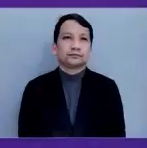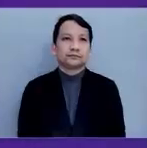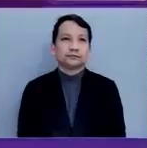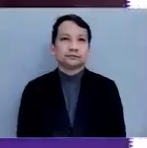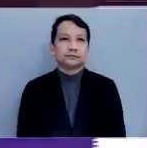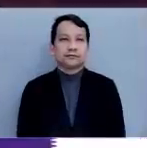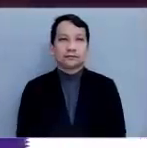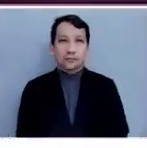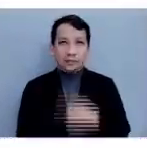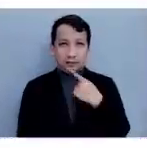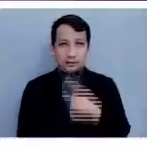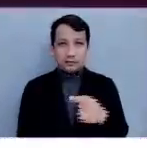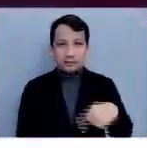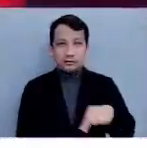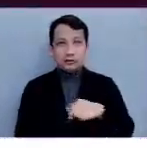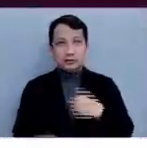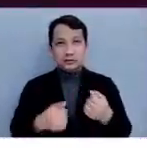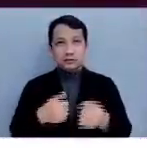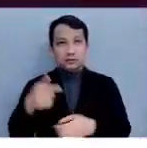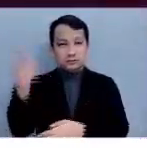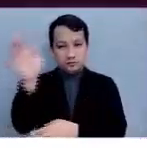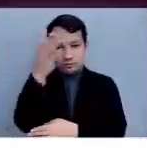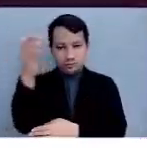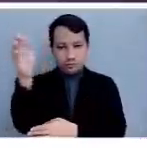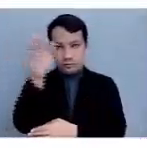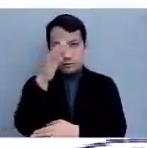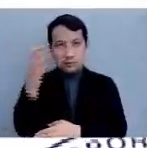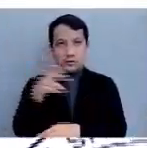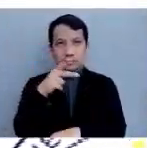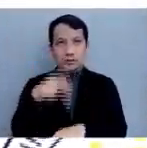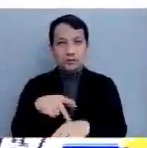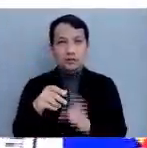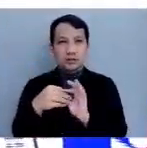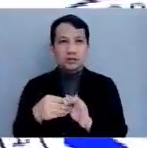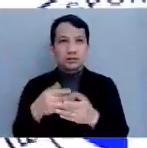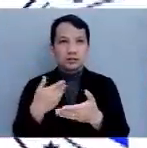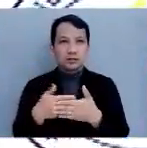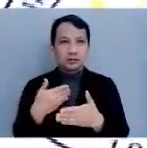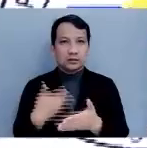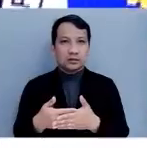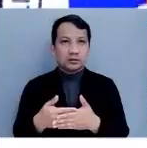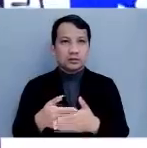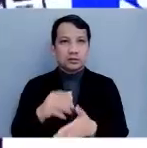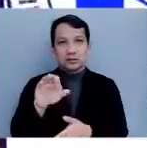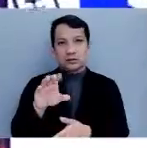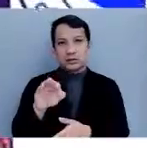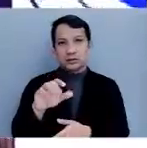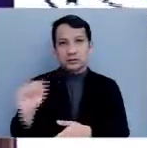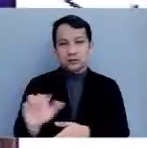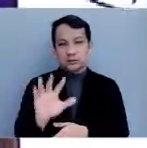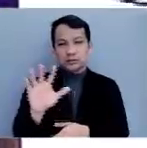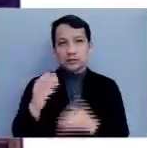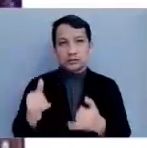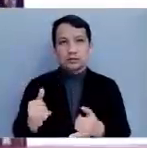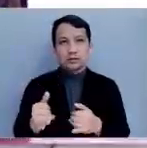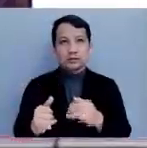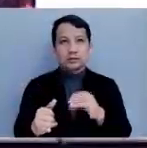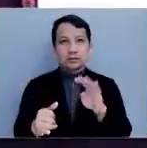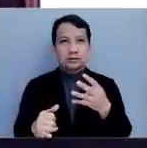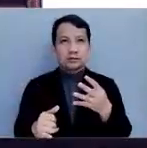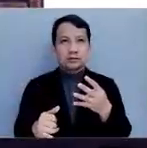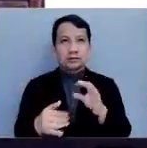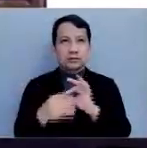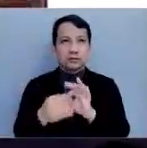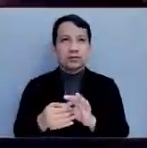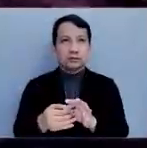Handang-handa na ang ating mga atleta na iwagayway ang watawat ng Pilipinas sa nalalapit na 19th Asian Games at 4th Asian Para Games